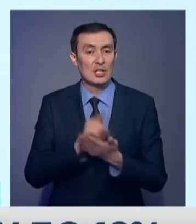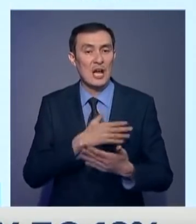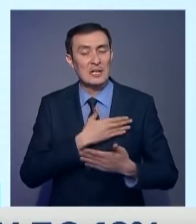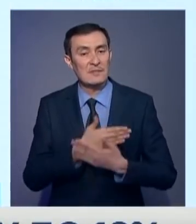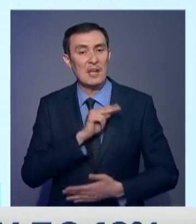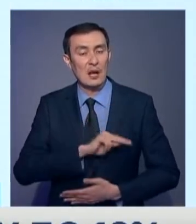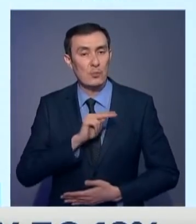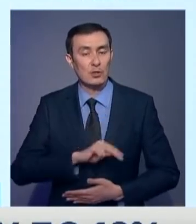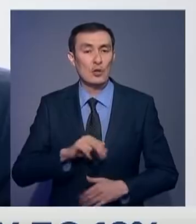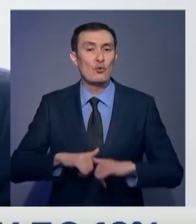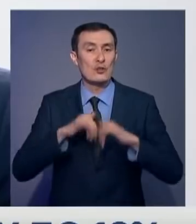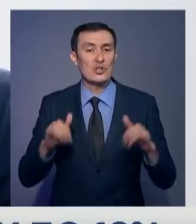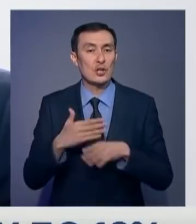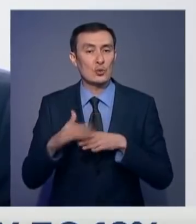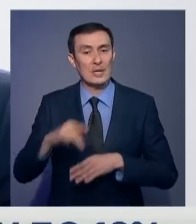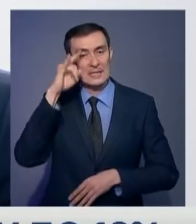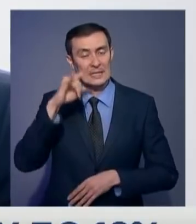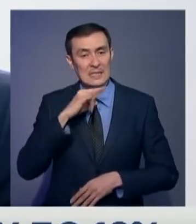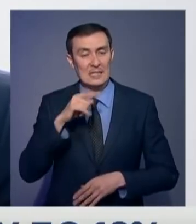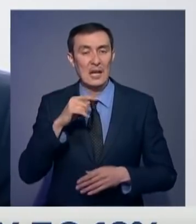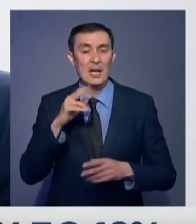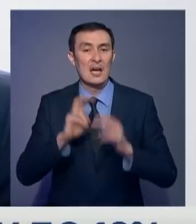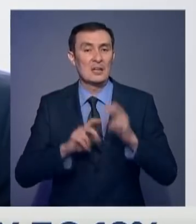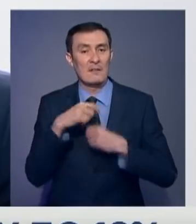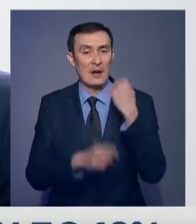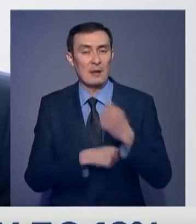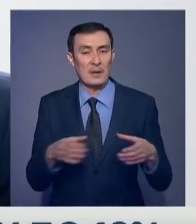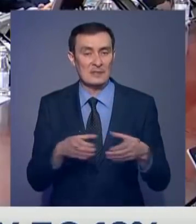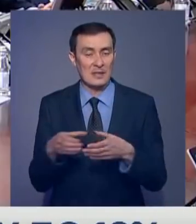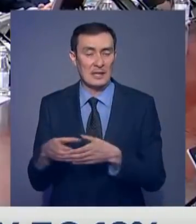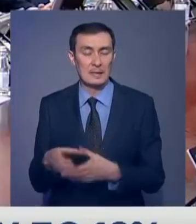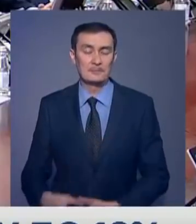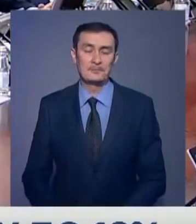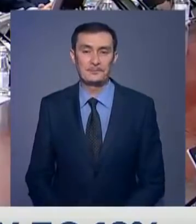должны активнее работать над увеличением доли отечественных